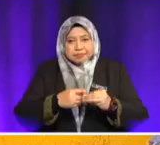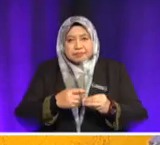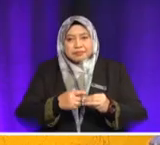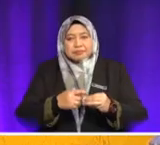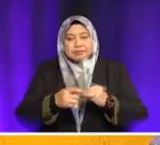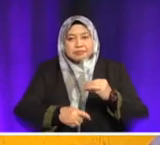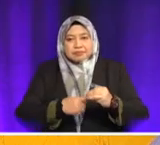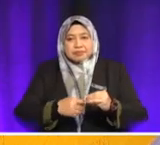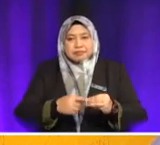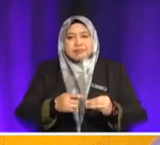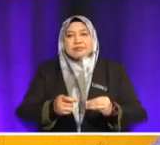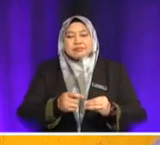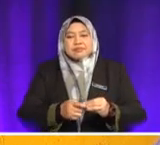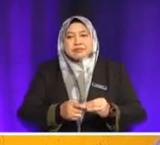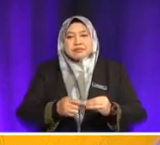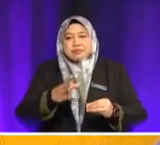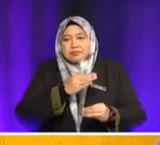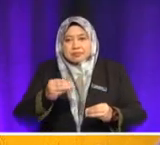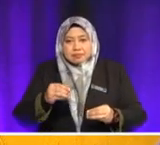ke belakang